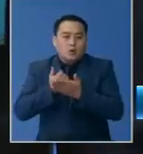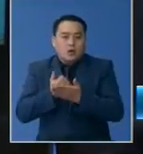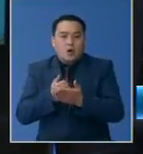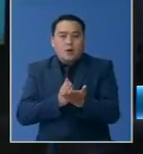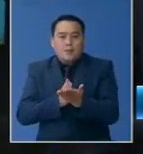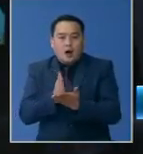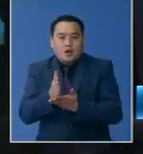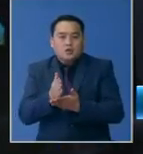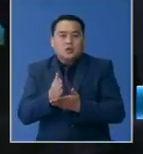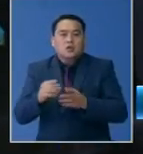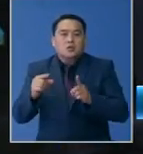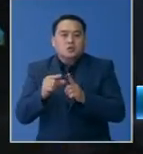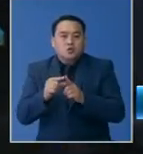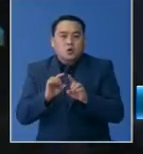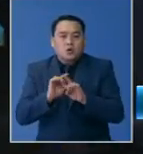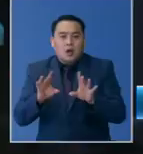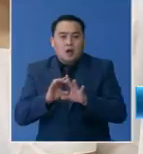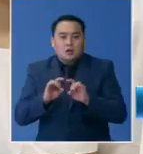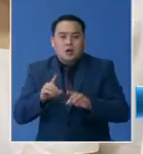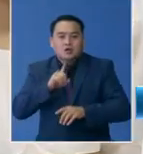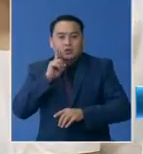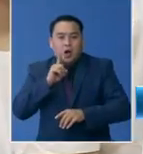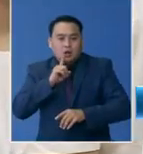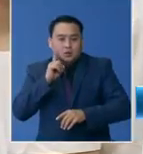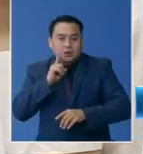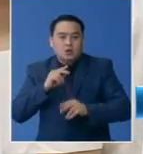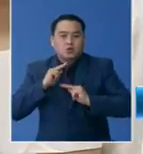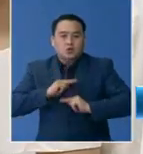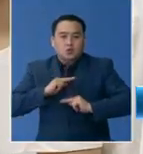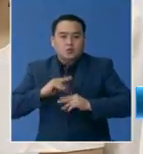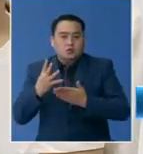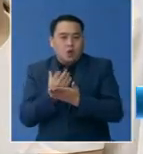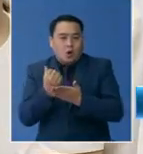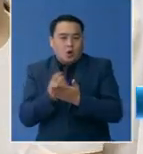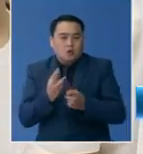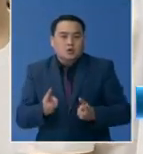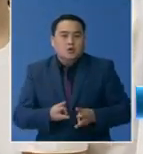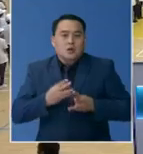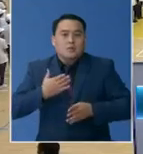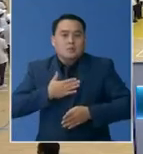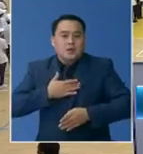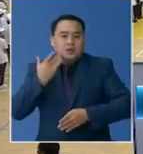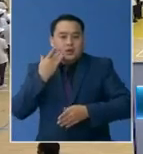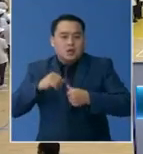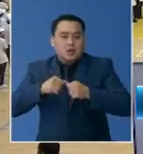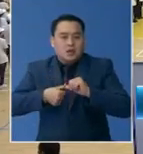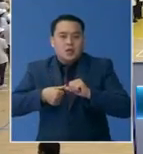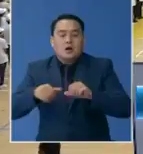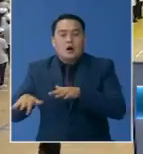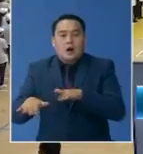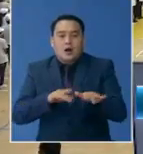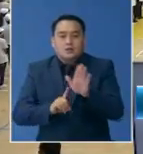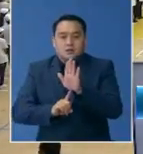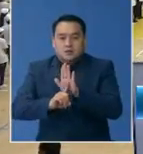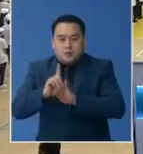Шара барысында сөз алған Гүлшара Әбдіхалықова, жастанпа жастардың жұмысына сәттілік тілеп, менің елім мәңгілік ел атты жастар акциясын бастап